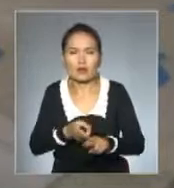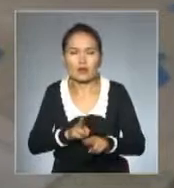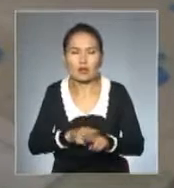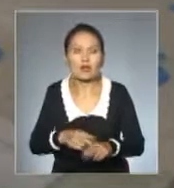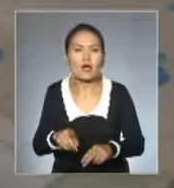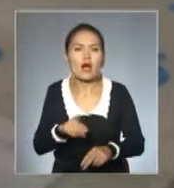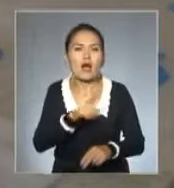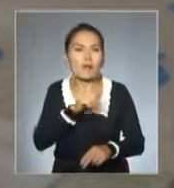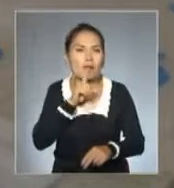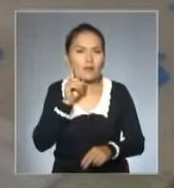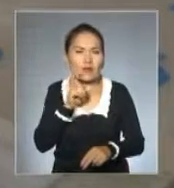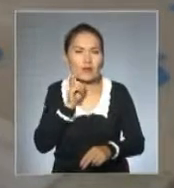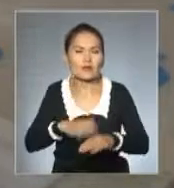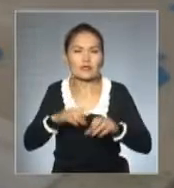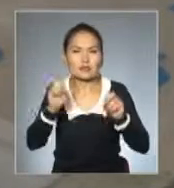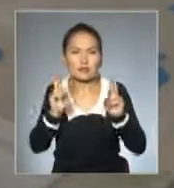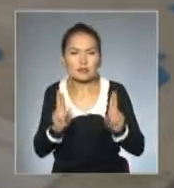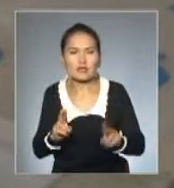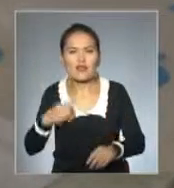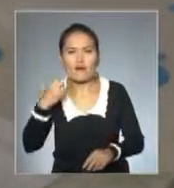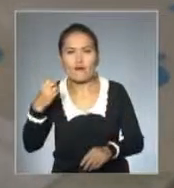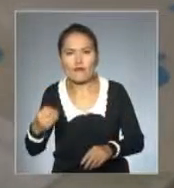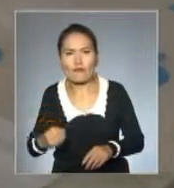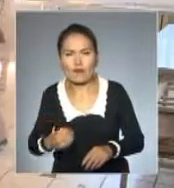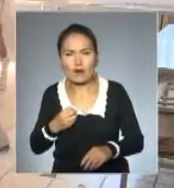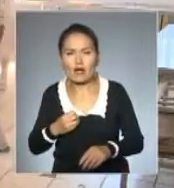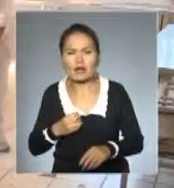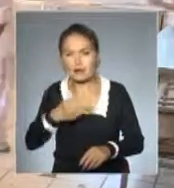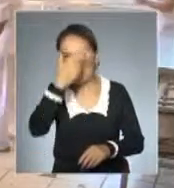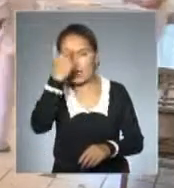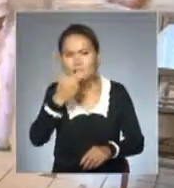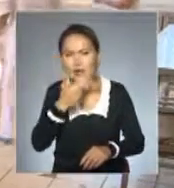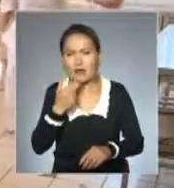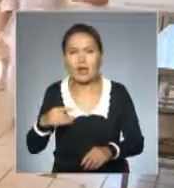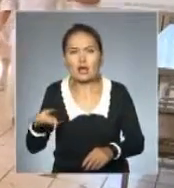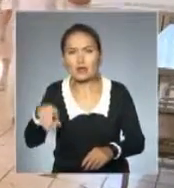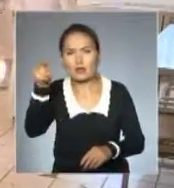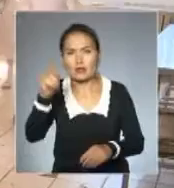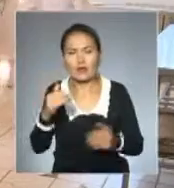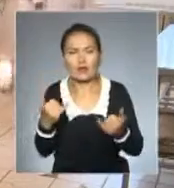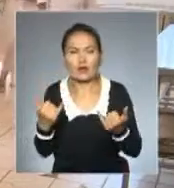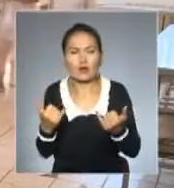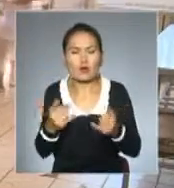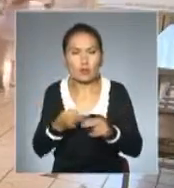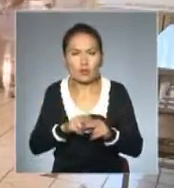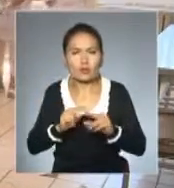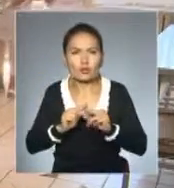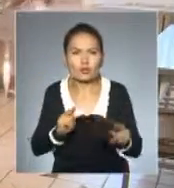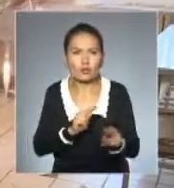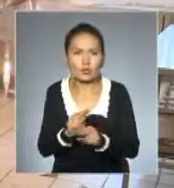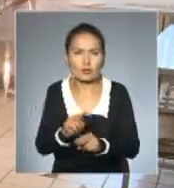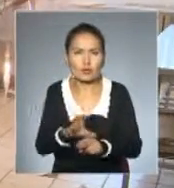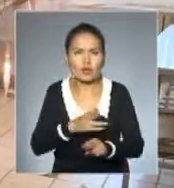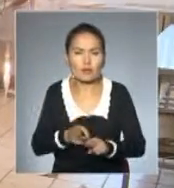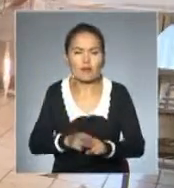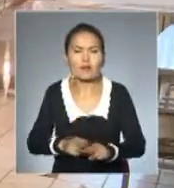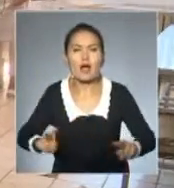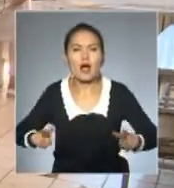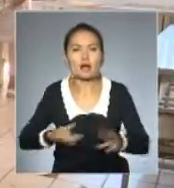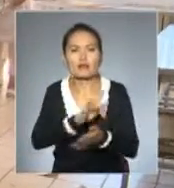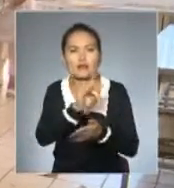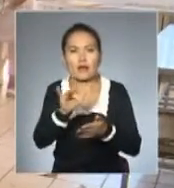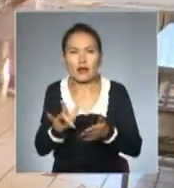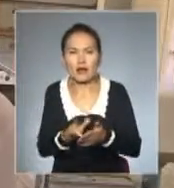дәріс береді. Экономикалық өрлеу мен елдегі біліктің арқасында ісіміз алға басты. Сол себепті елорданың туған күніне